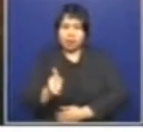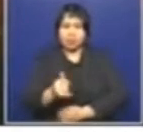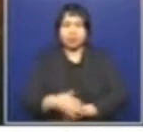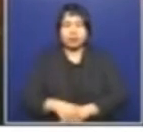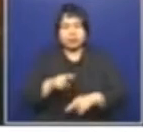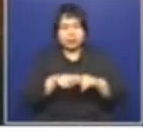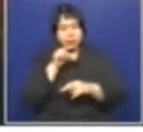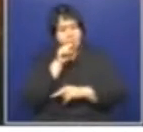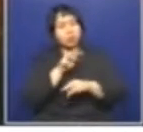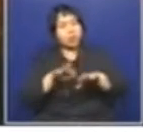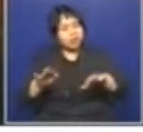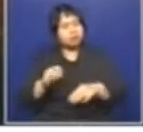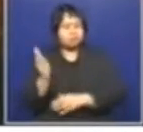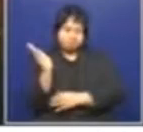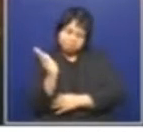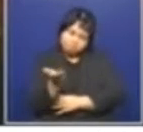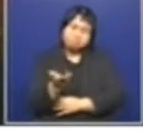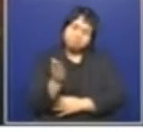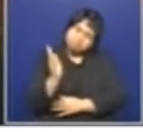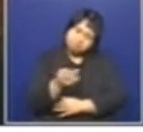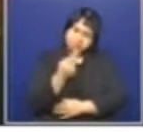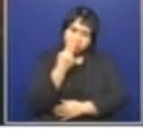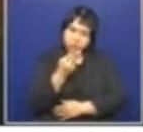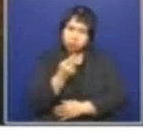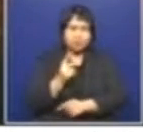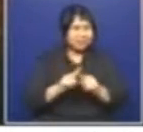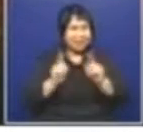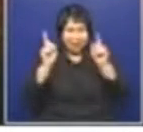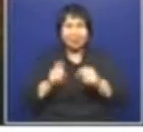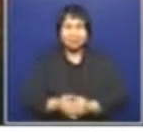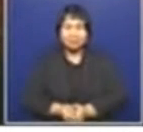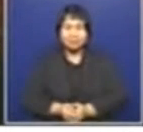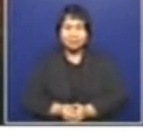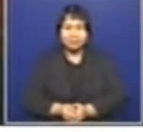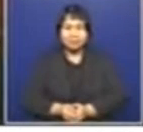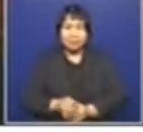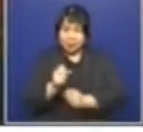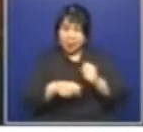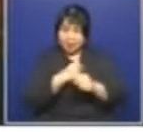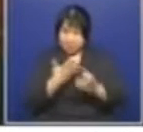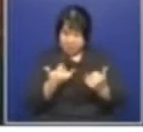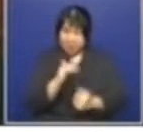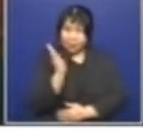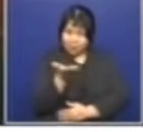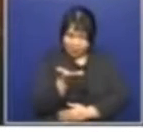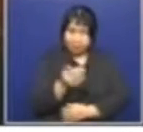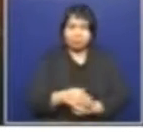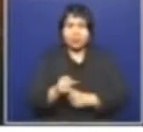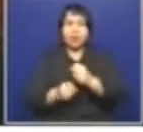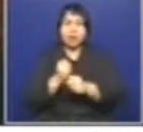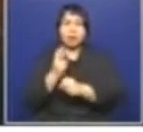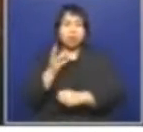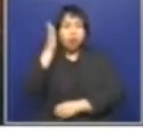ญาครับมันไม่ใช่แบบทุกวันนี้หรอกปีนี้รับปริญญา2ปีข้างหน้ารับหมายศ